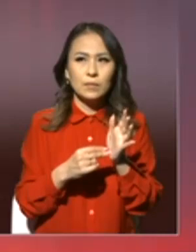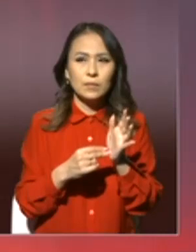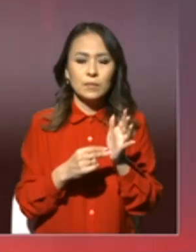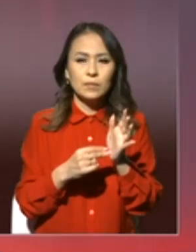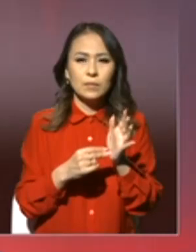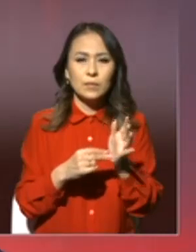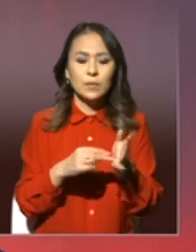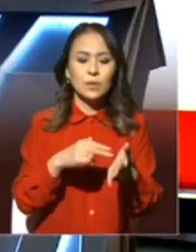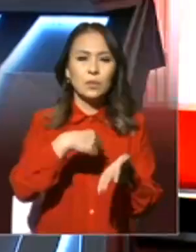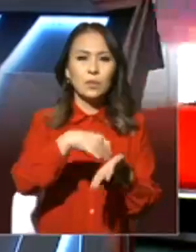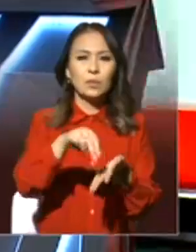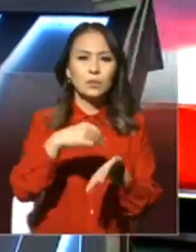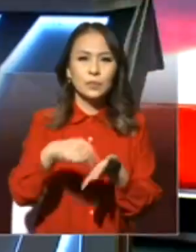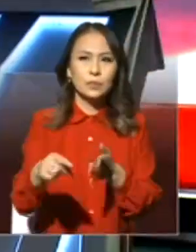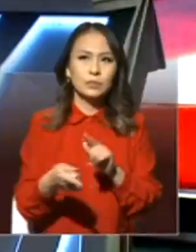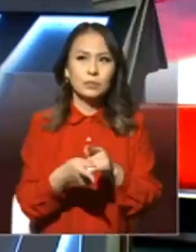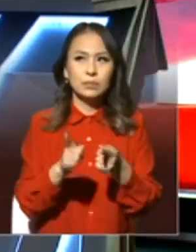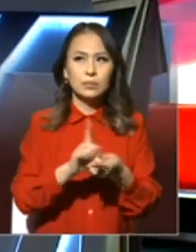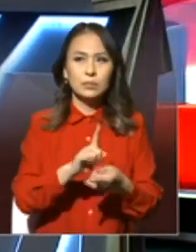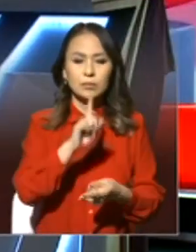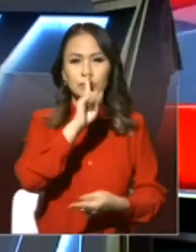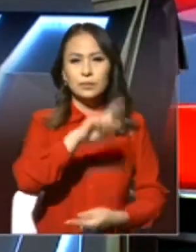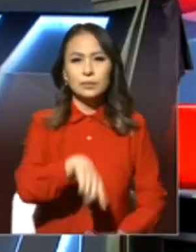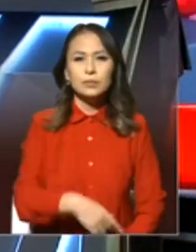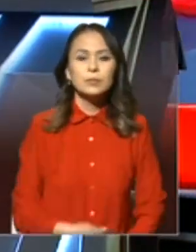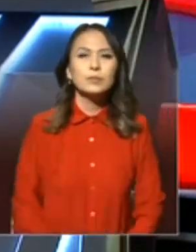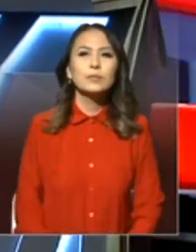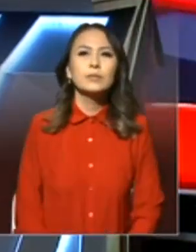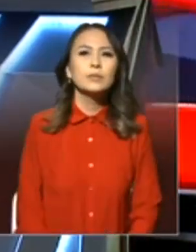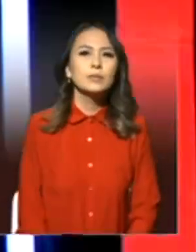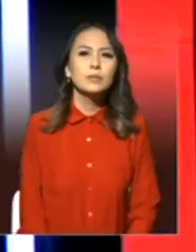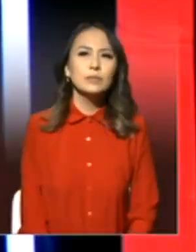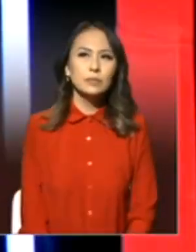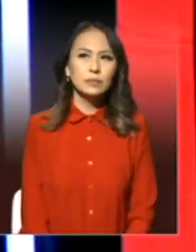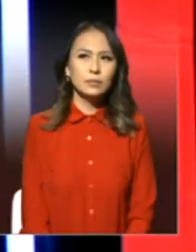тұтынушы бағаға әсер етпейді. Жоқ енді